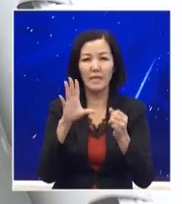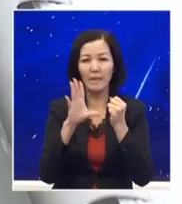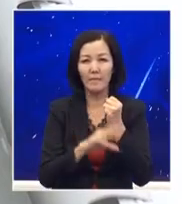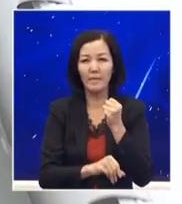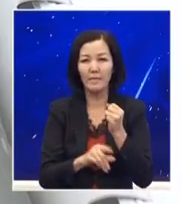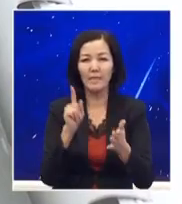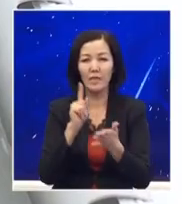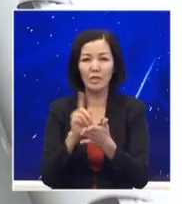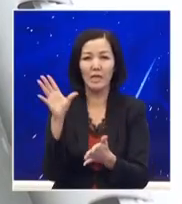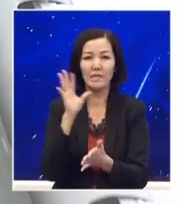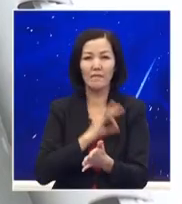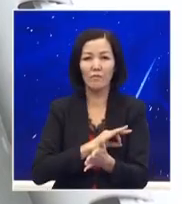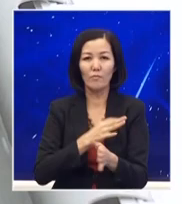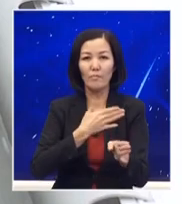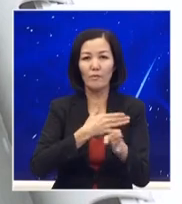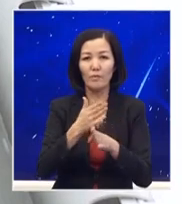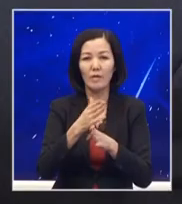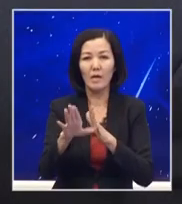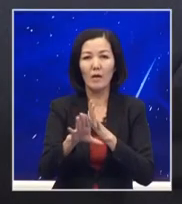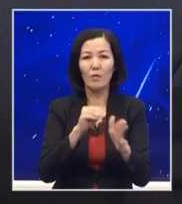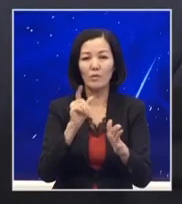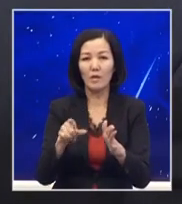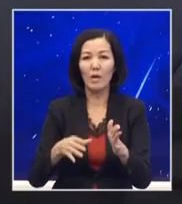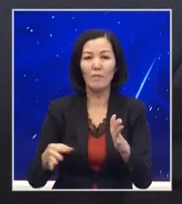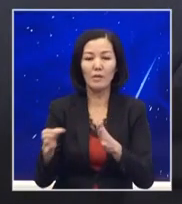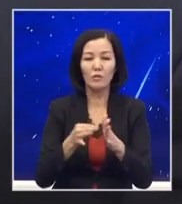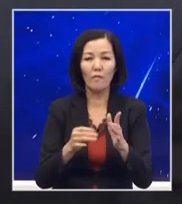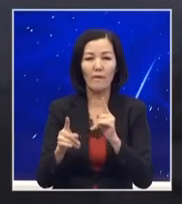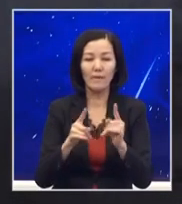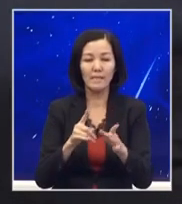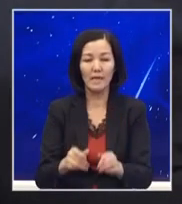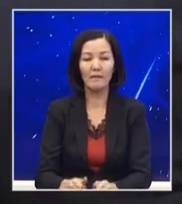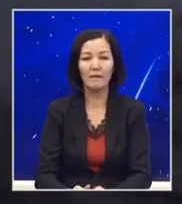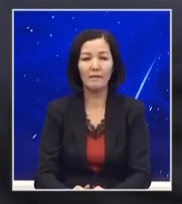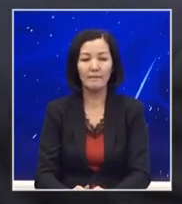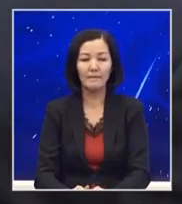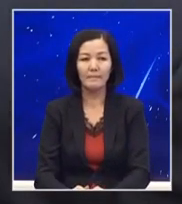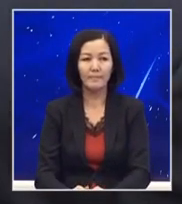должны быть освоены по назначению, подытожили депутаты областного маслихата.